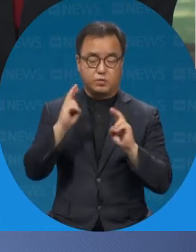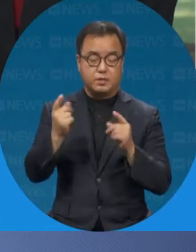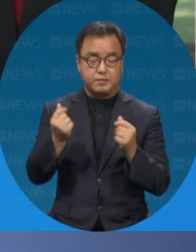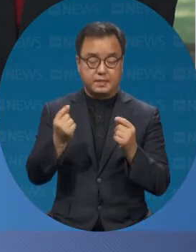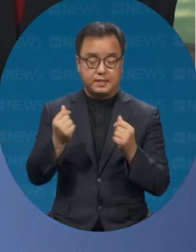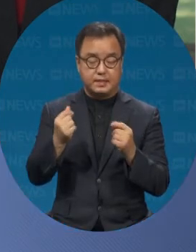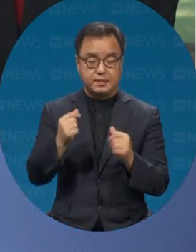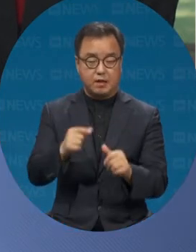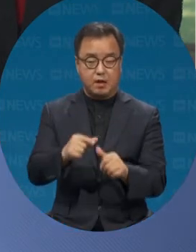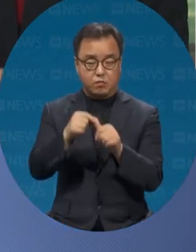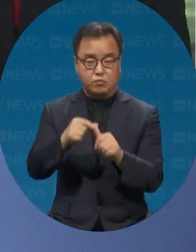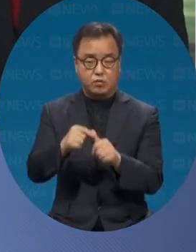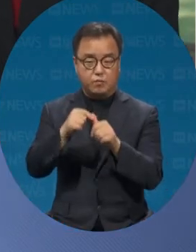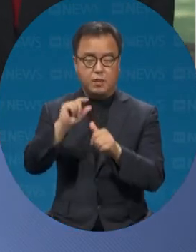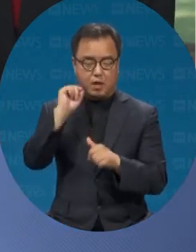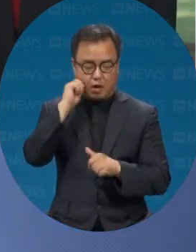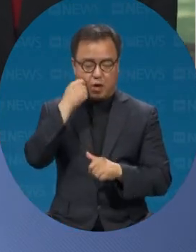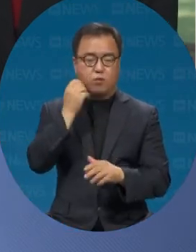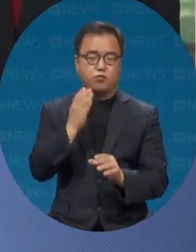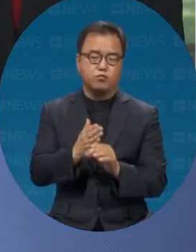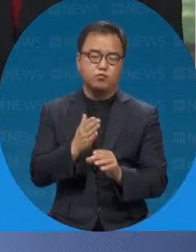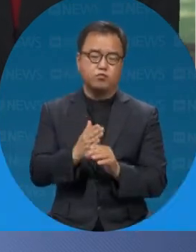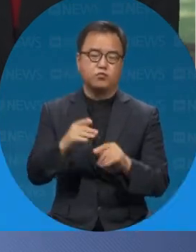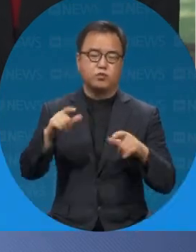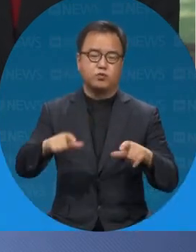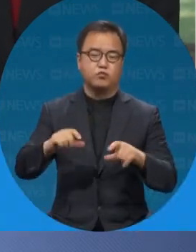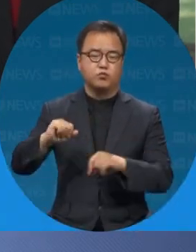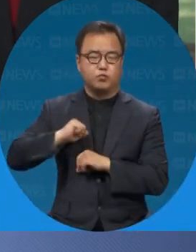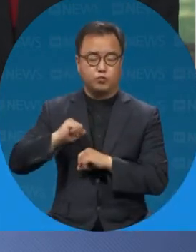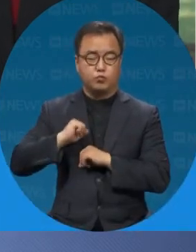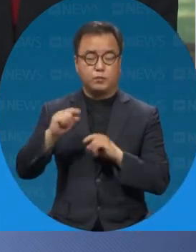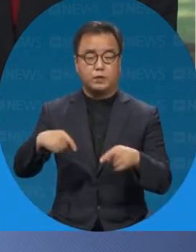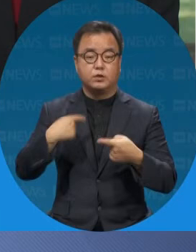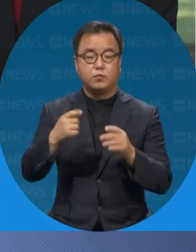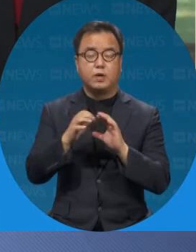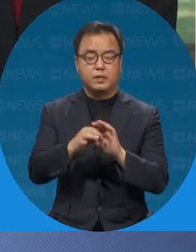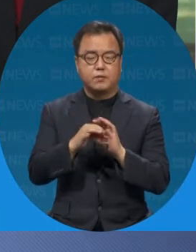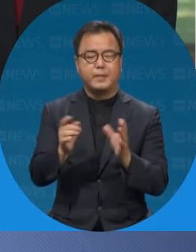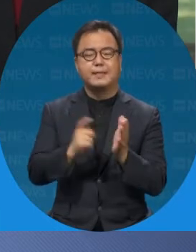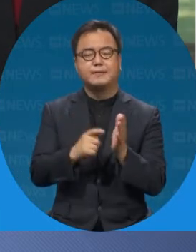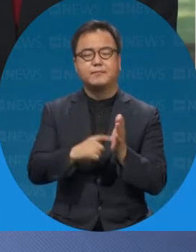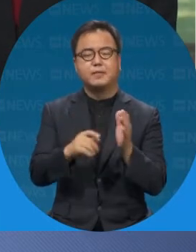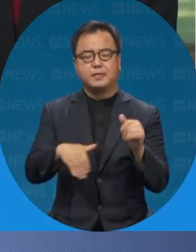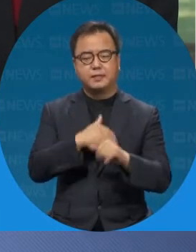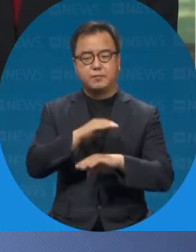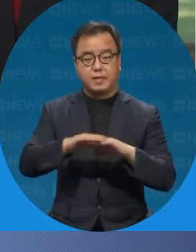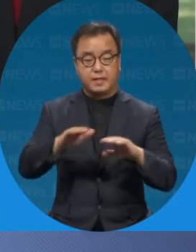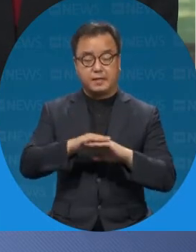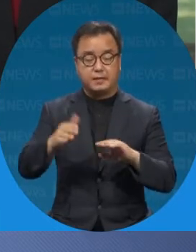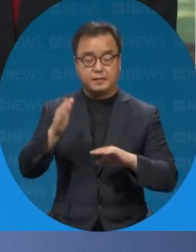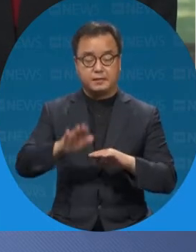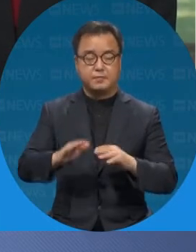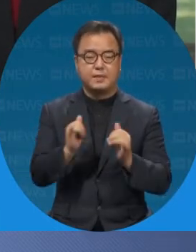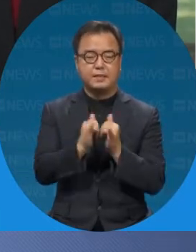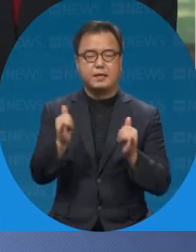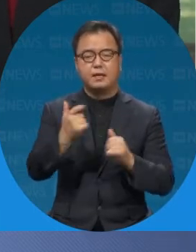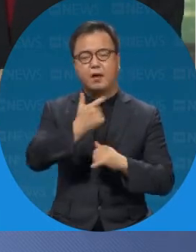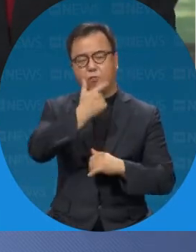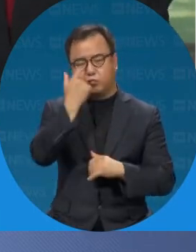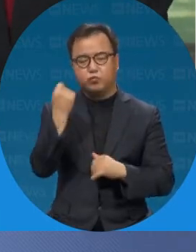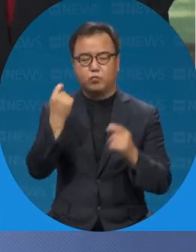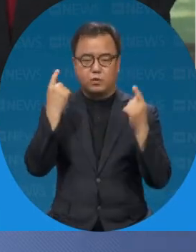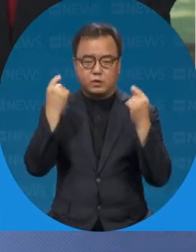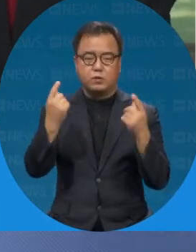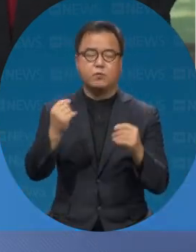구인난에 시달리고 있는 것으로 전해졌습니다. 주 방위군 투입에 급한 불은 껐다지만 계속되는 인력난을 해소할 수 없기